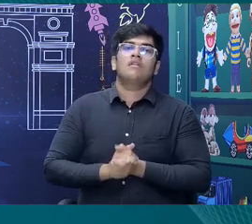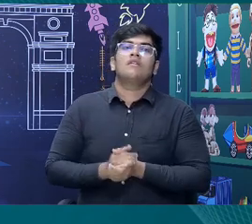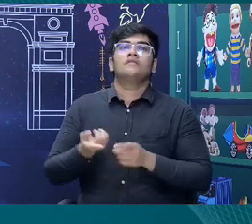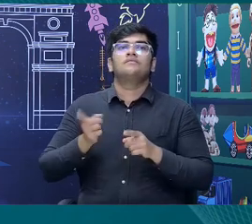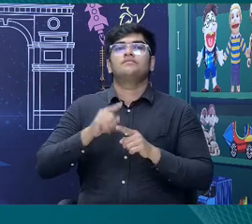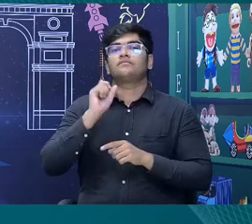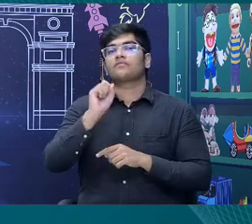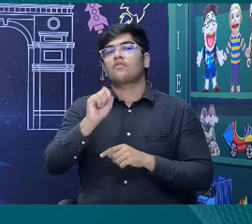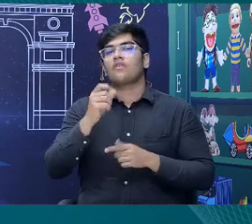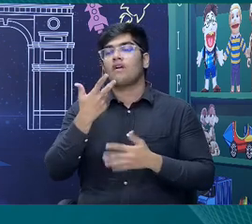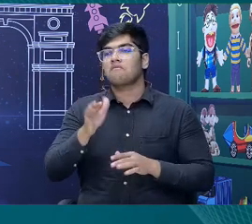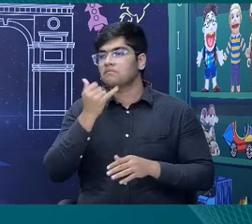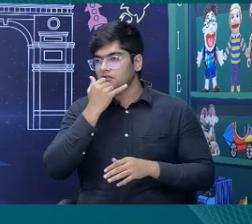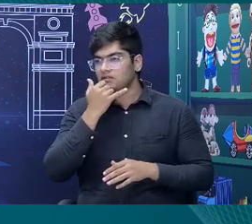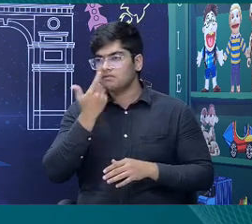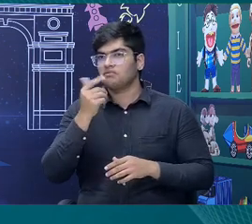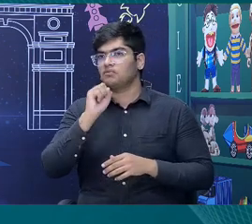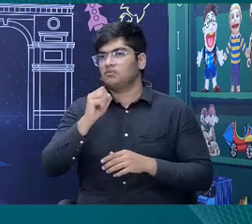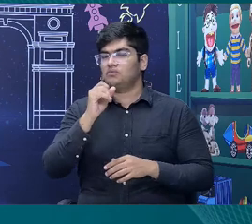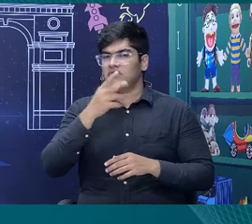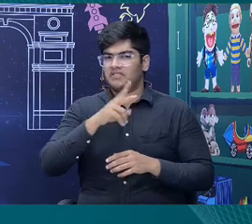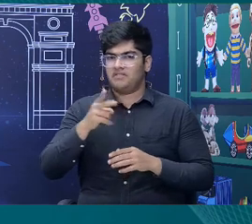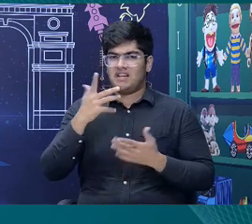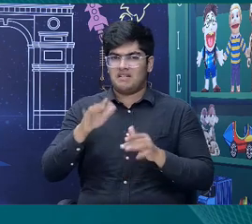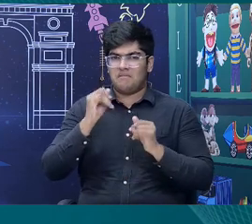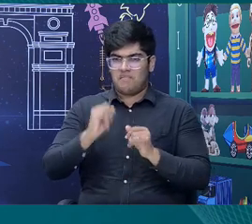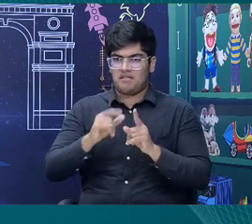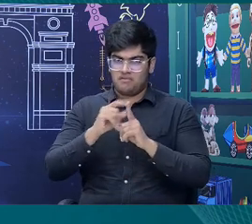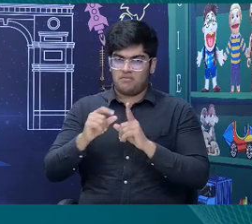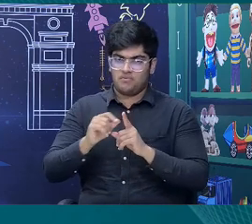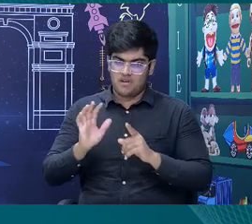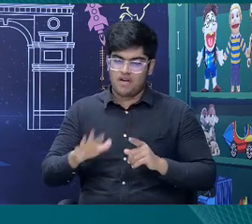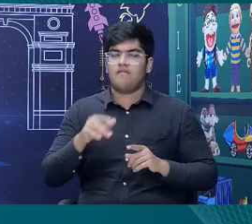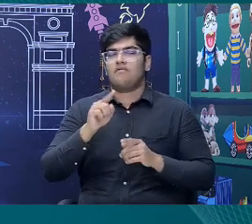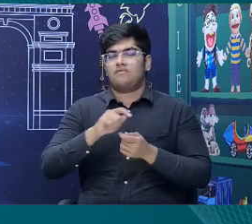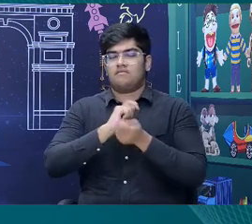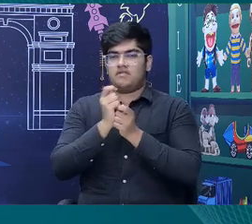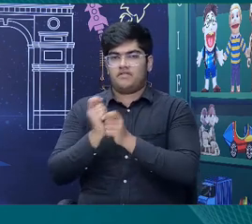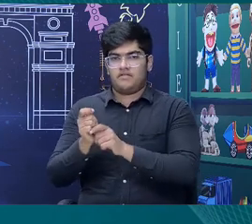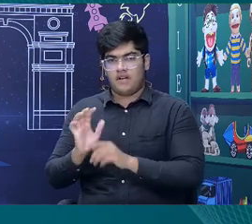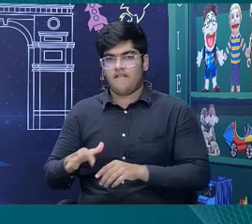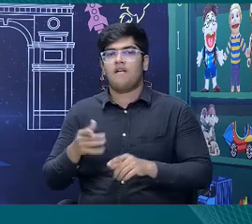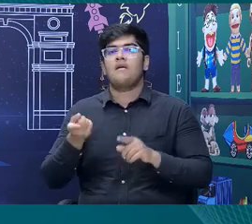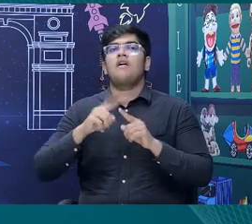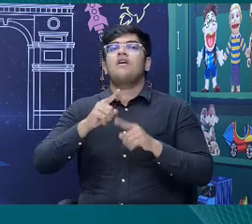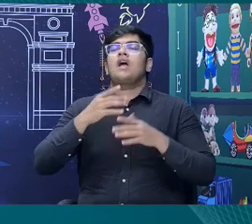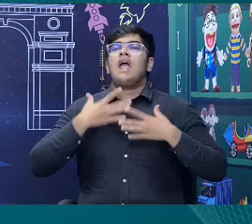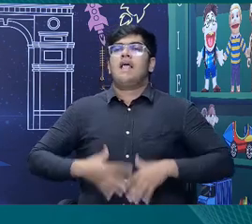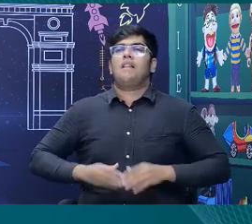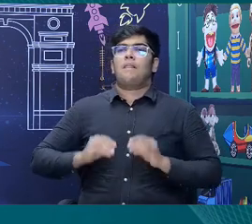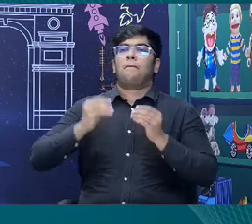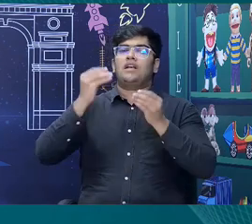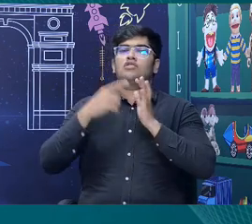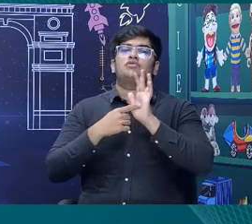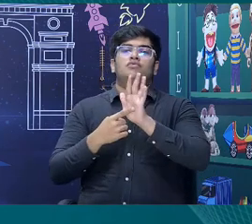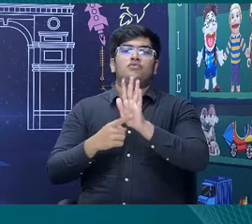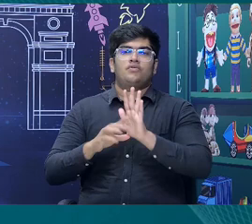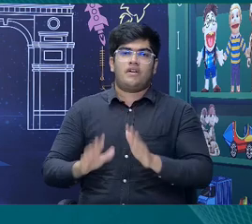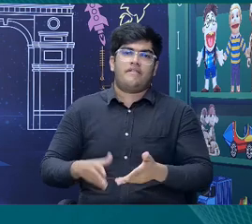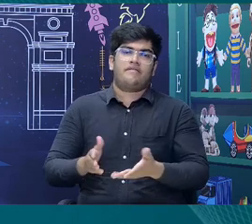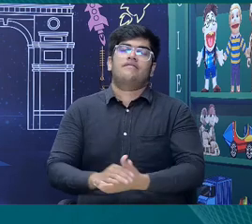कॉग्निशन है उसमें चेंजेज आएंगे हेंस आपका एक हेल्दी पैटर्न बनेगा थॉट्स का और बिहेवियर का मतलब जहां पर भी जिस भी